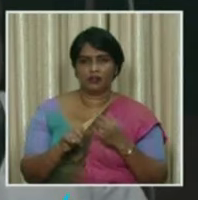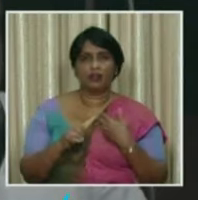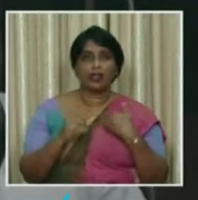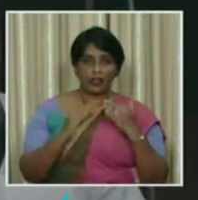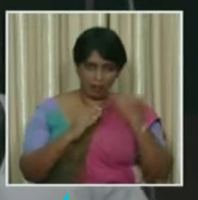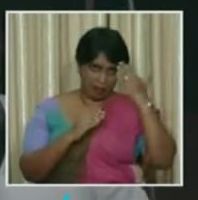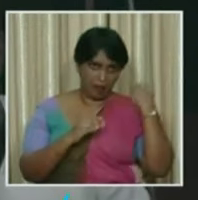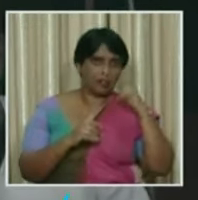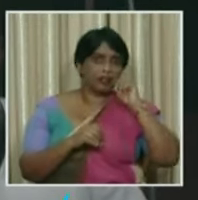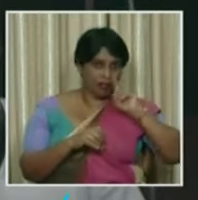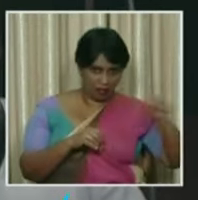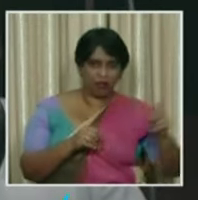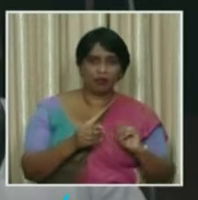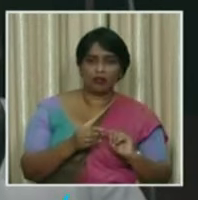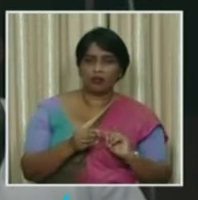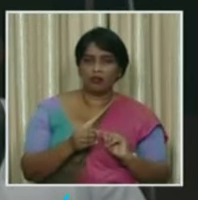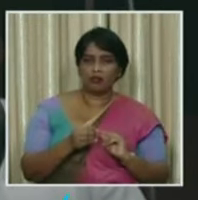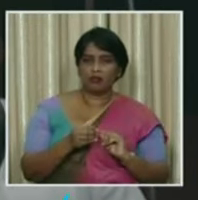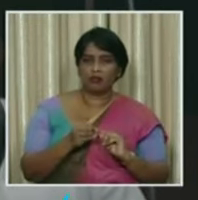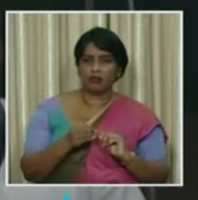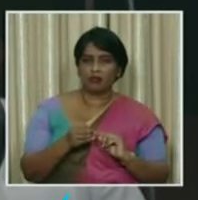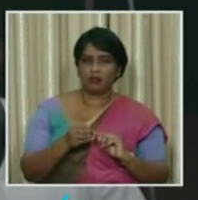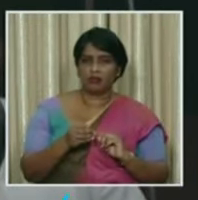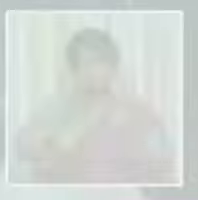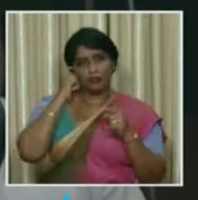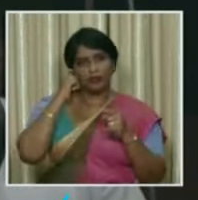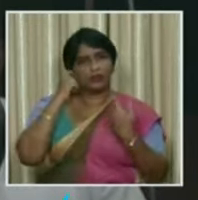ගෙදර අම්මගේ තාත්තගේ නේ අහන්න ඊපස්සේ එන වෙන අවස්ථාවක් ගන්න.